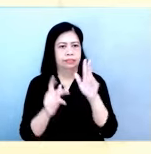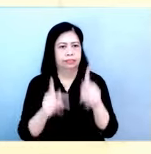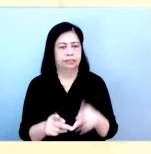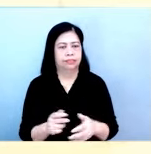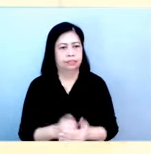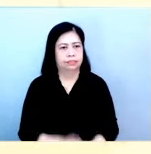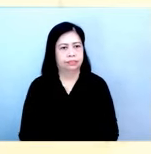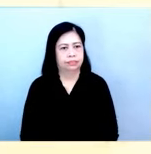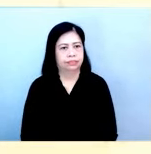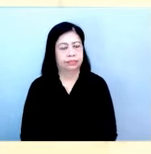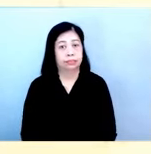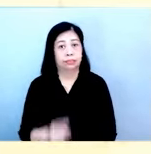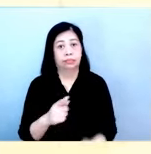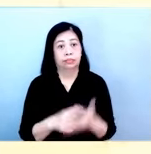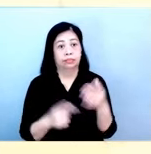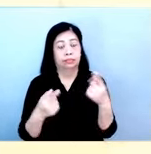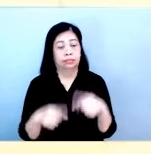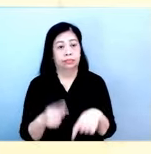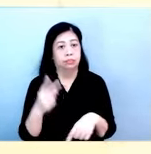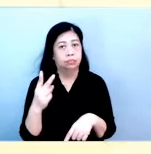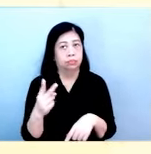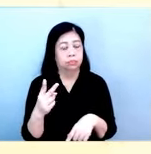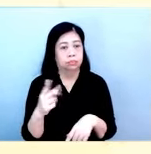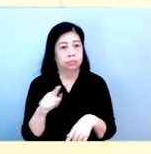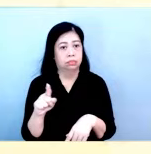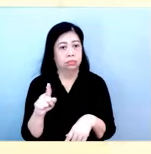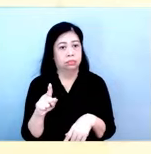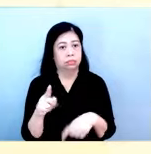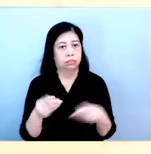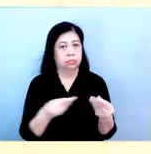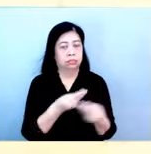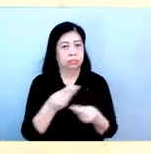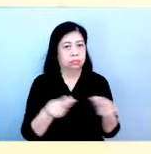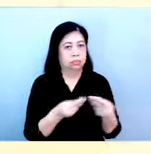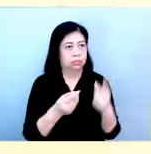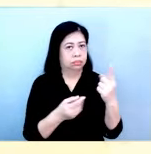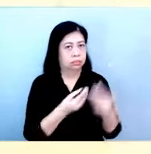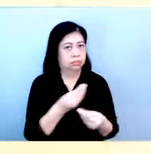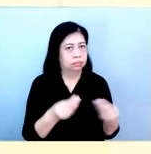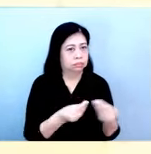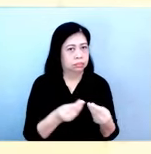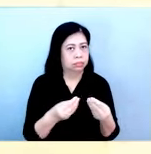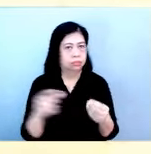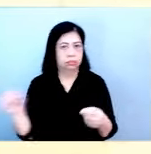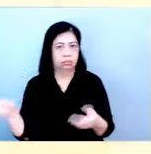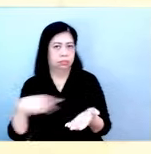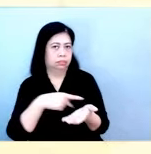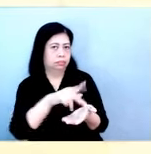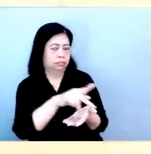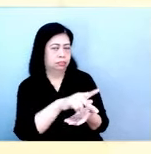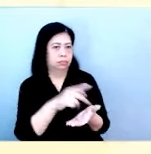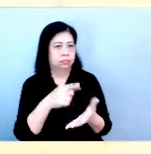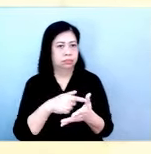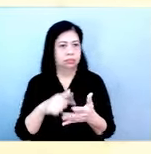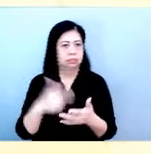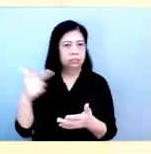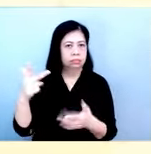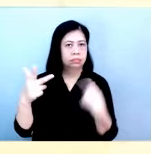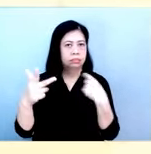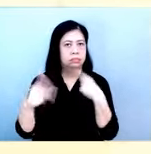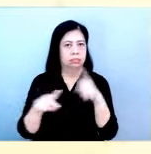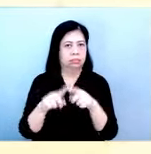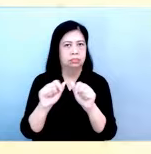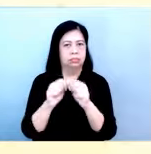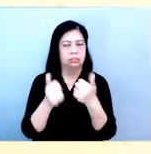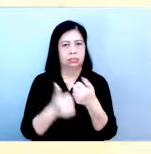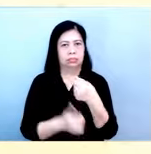Lima sila, isa lang ang na-arrest. Ang mangyayari niyan is yung isa ang magka-transact, tapos yung isa ang magbabayad, tapos yung tatlo, yun ang magiging ahente.